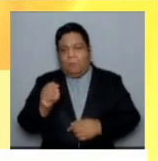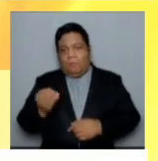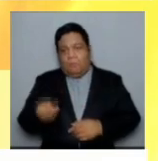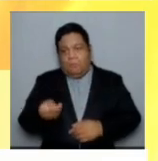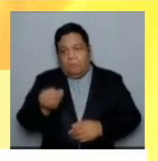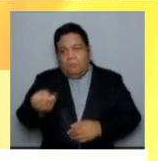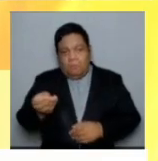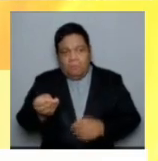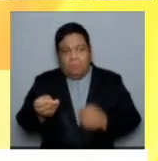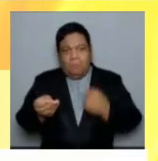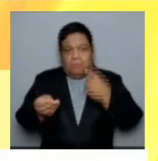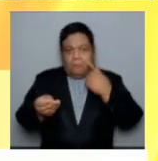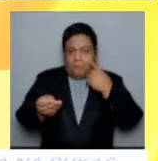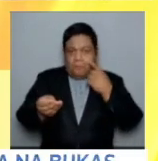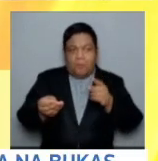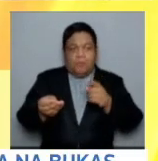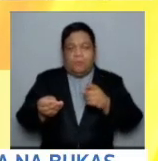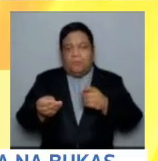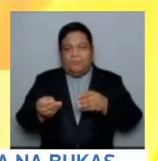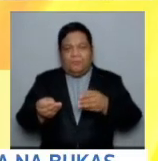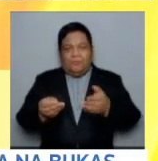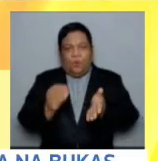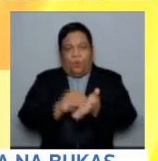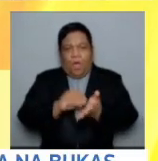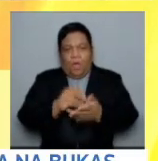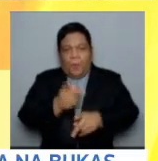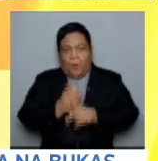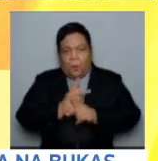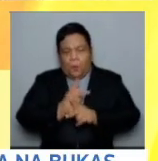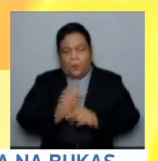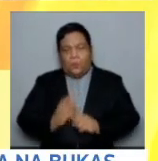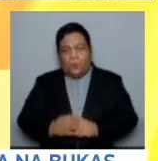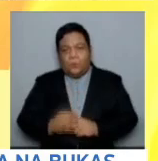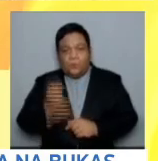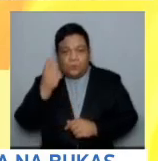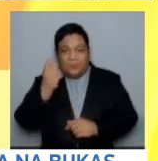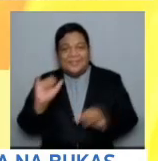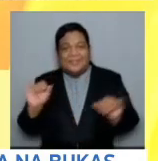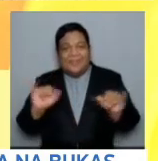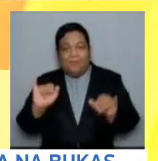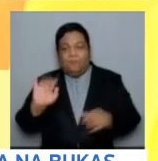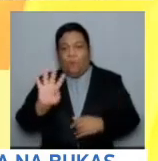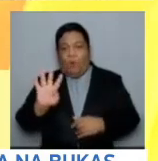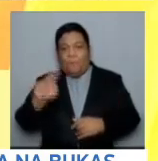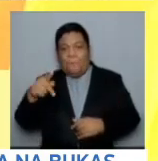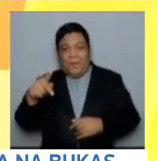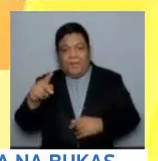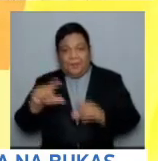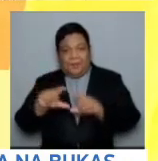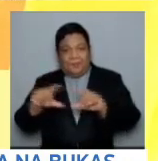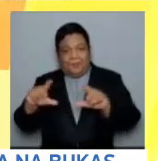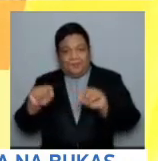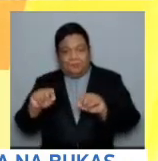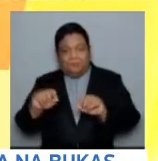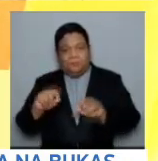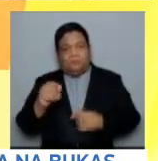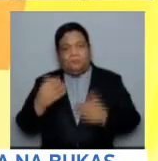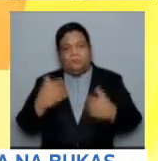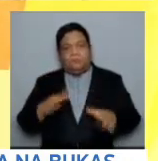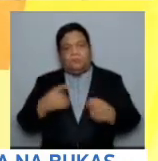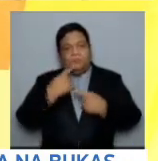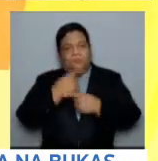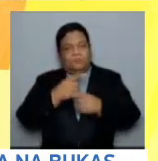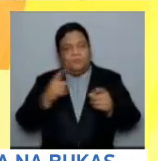sa 4-piece program, yung Pantawid Gutom program. Ang alam ko, naglabas ng memo ang advisory council ng programang